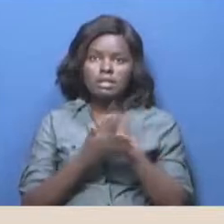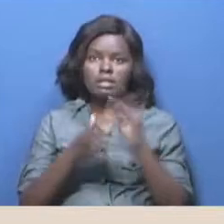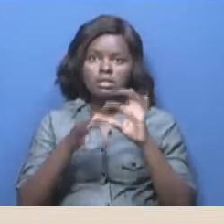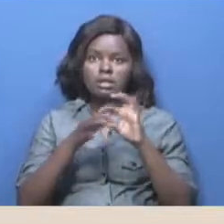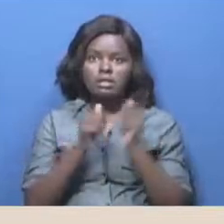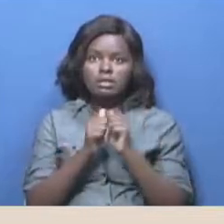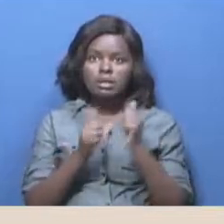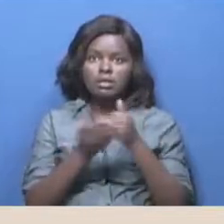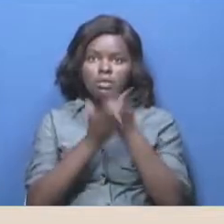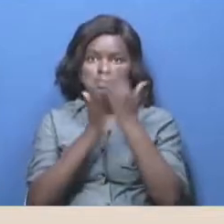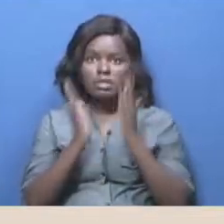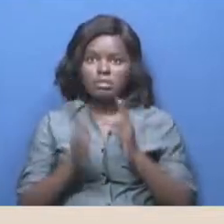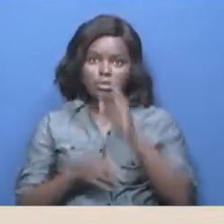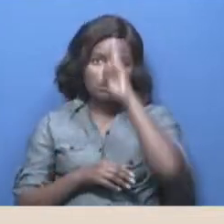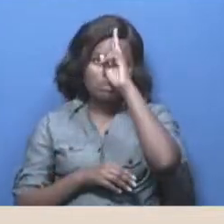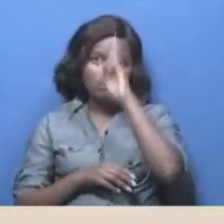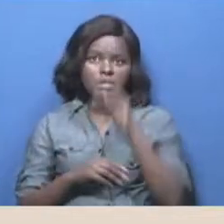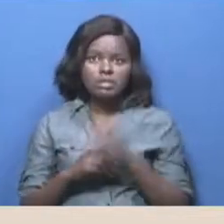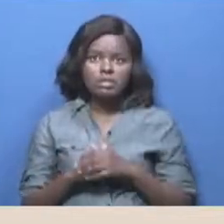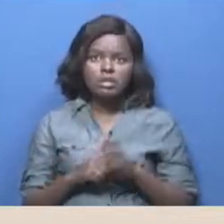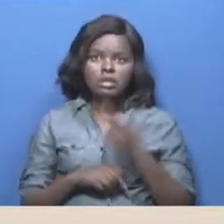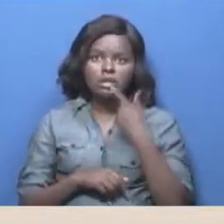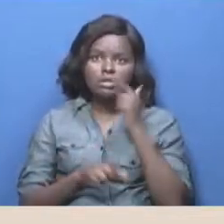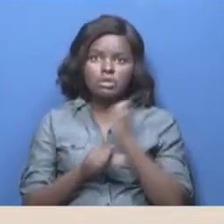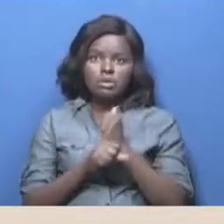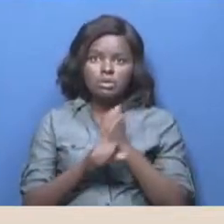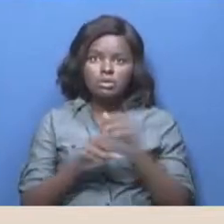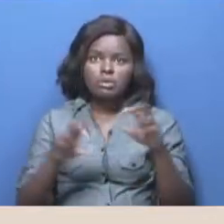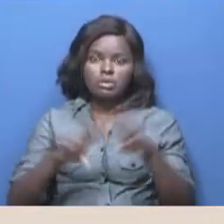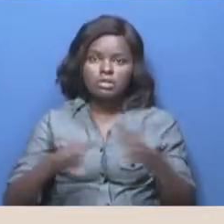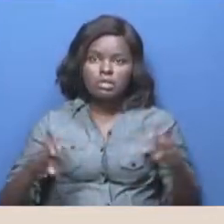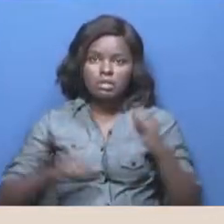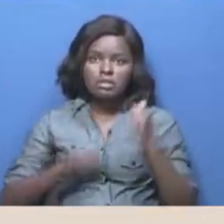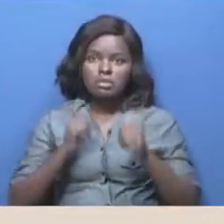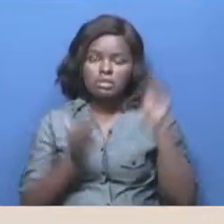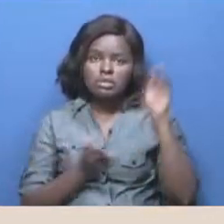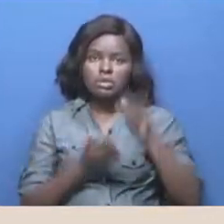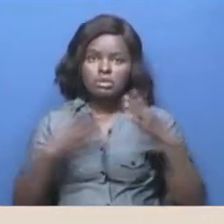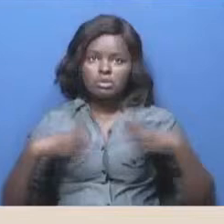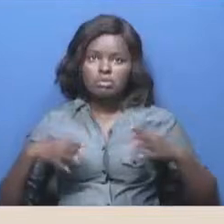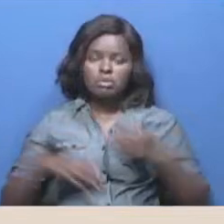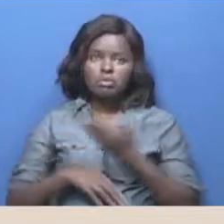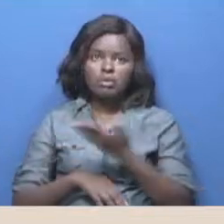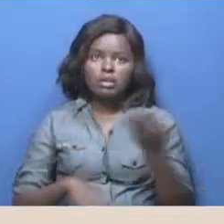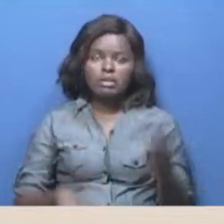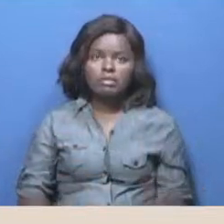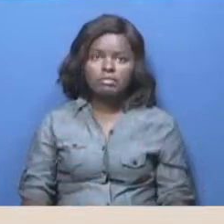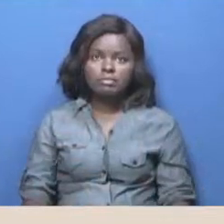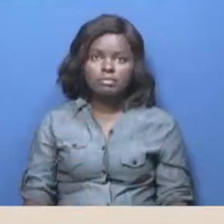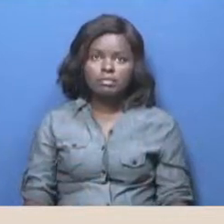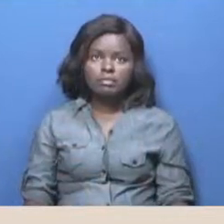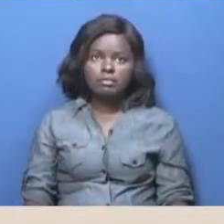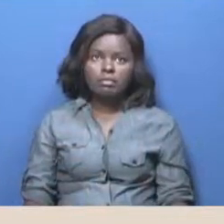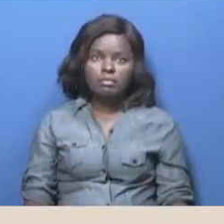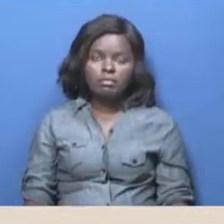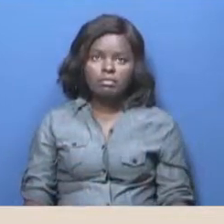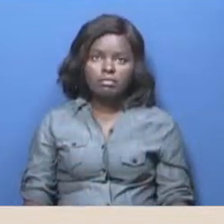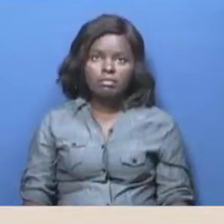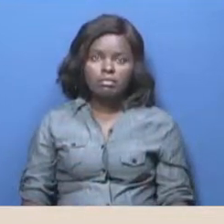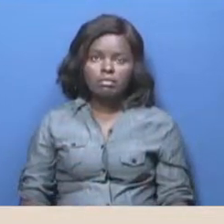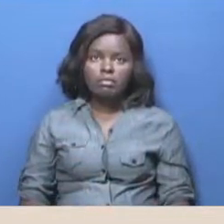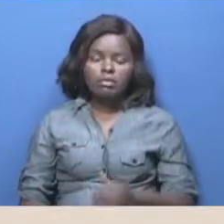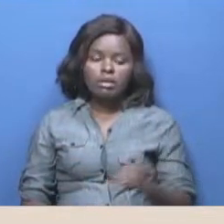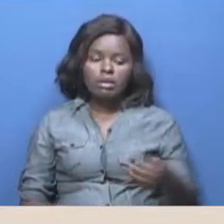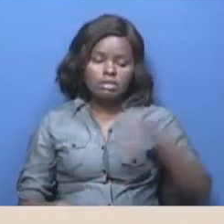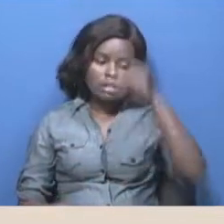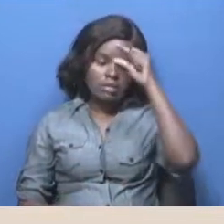na maabitha a borithi nĩguo gũtabania mũngũrũri ũrĩa kũnyihia tũrĩa nĩme mwena ũcio. Tunajua na kusaidia na county government ya